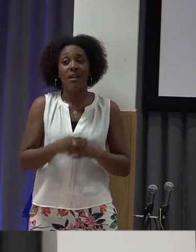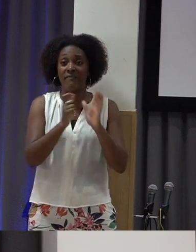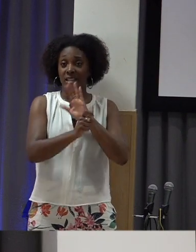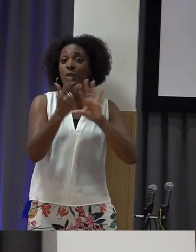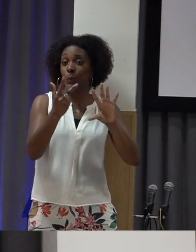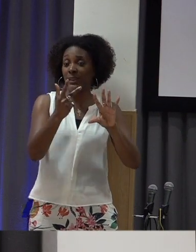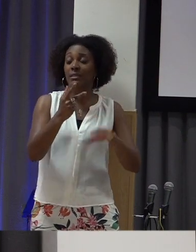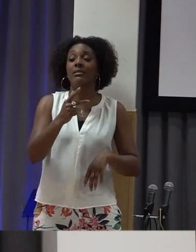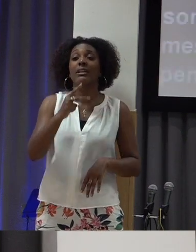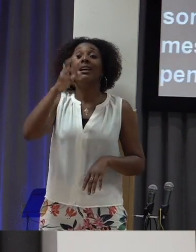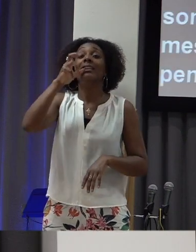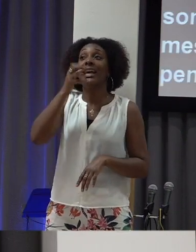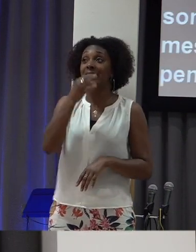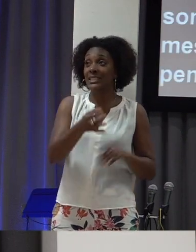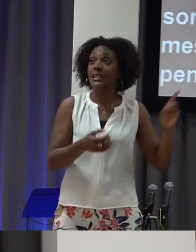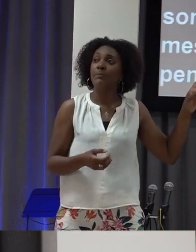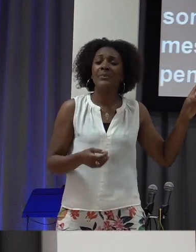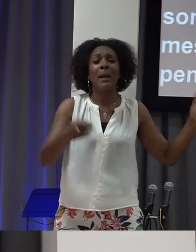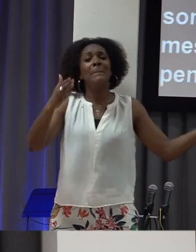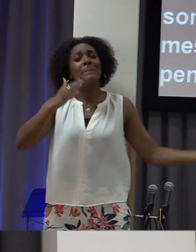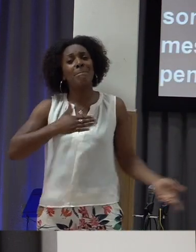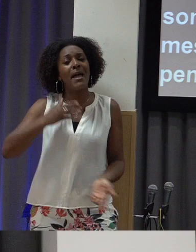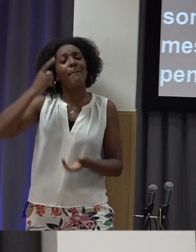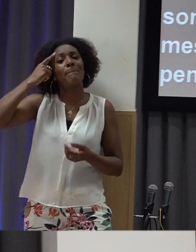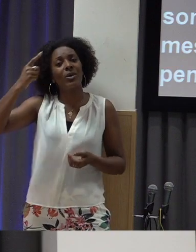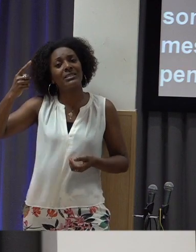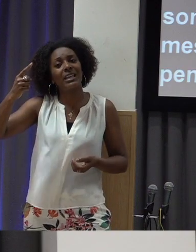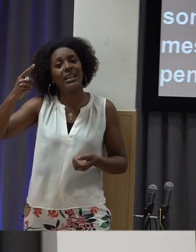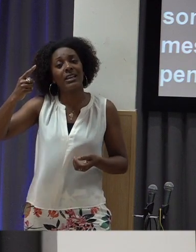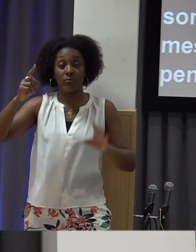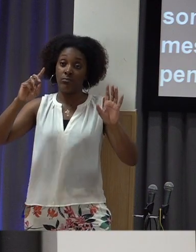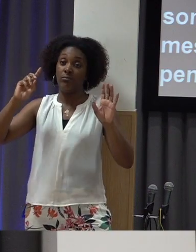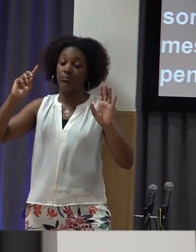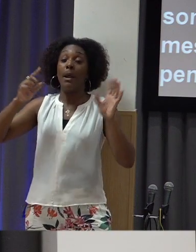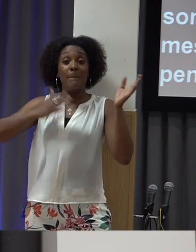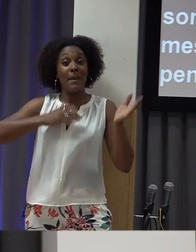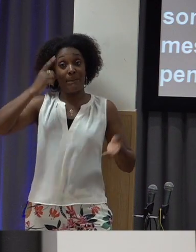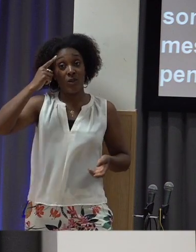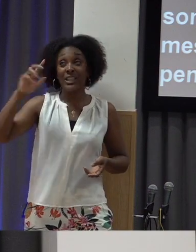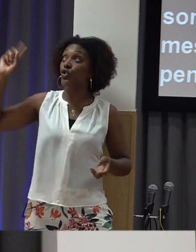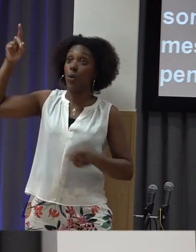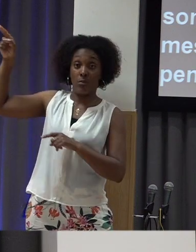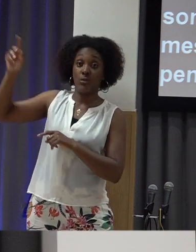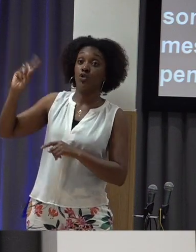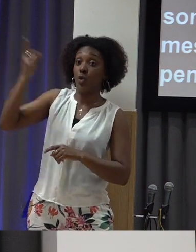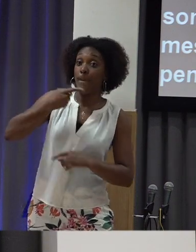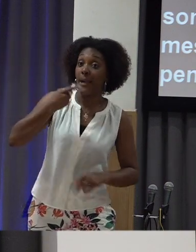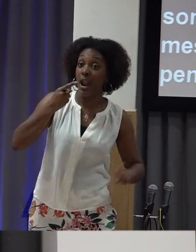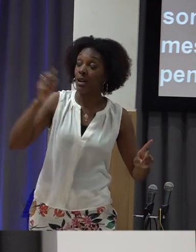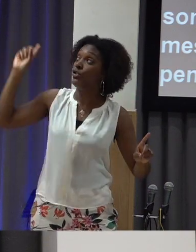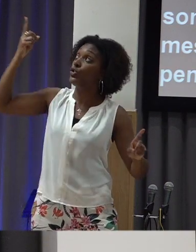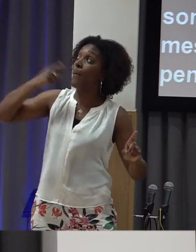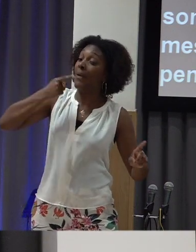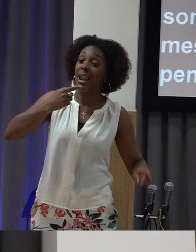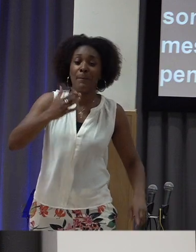et 9. Voici. « Car mes pensées, dit-il, de la part du Seigneur, car mes pensées ne sont pas vos pensées, et vos